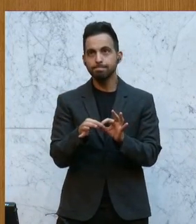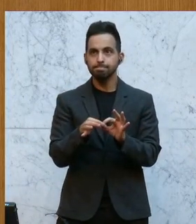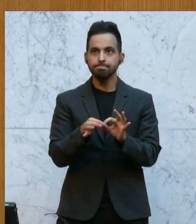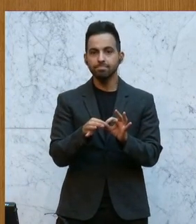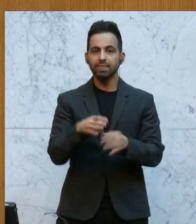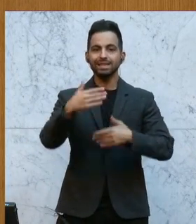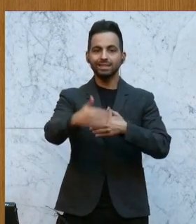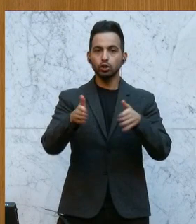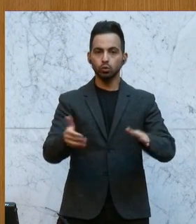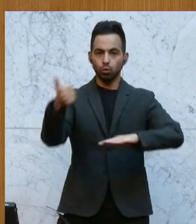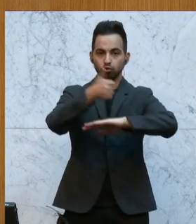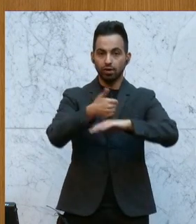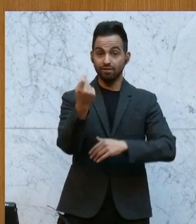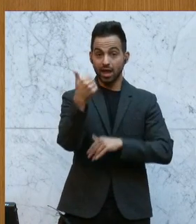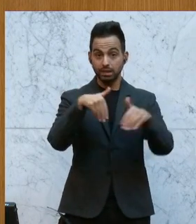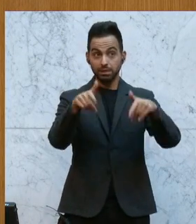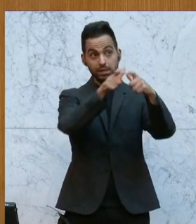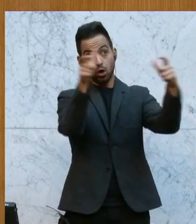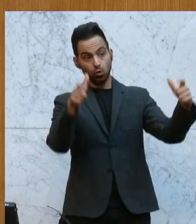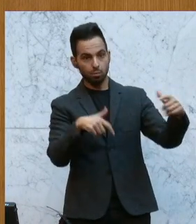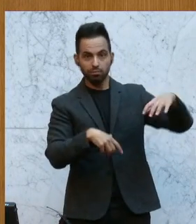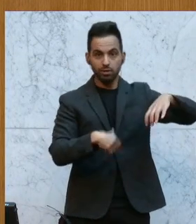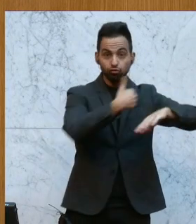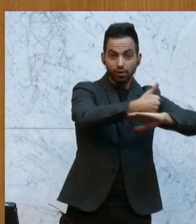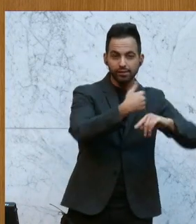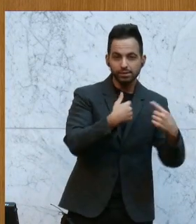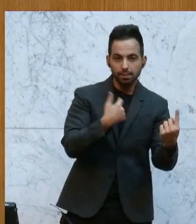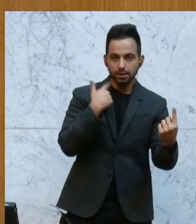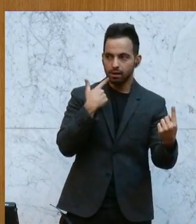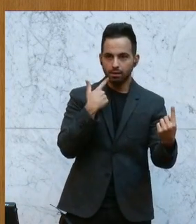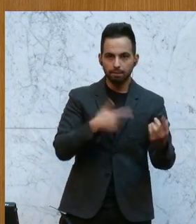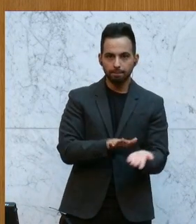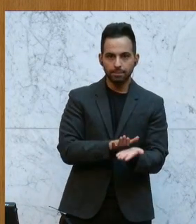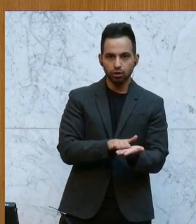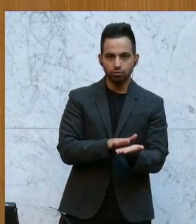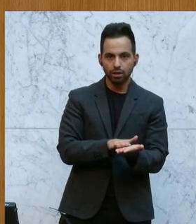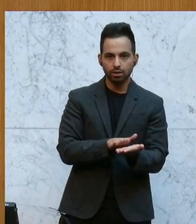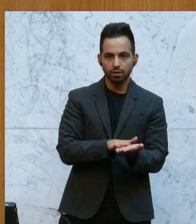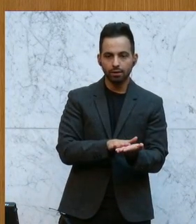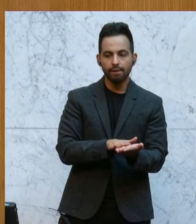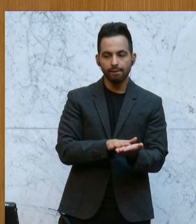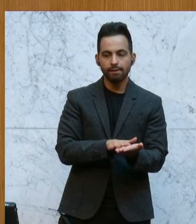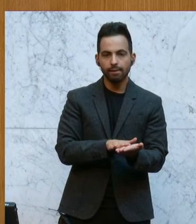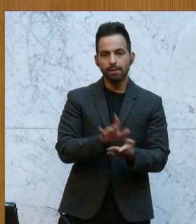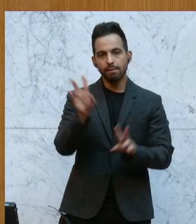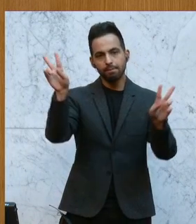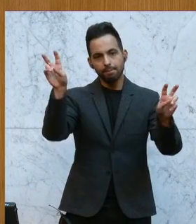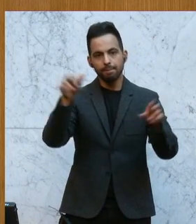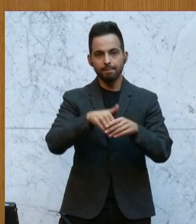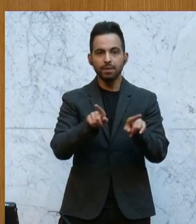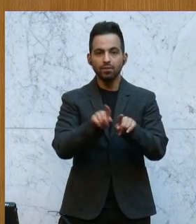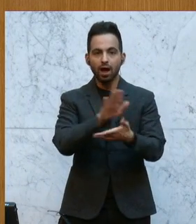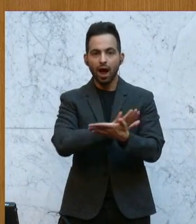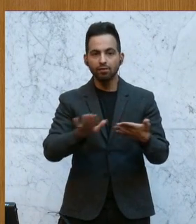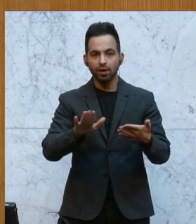ein Sektionschef aus dem Finanzministerium hat bestätigt, dass es quasi nach dem Motto geht, quod